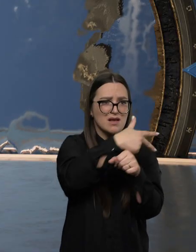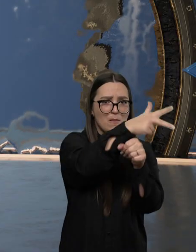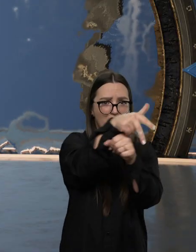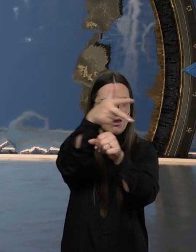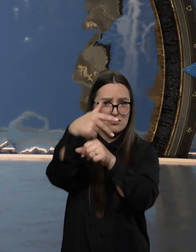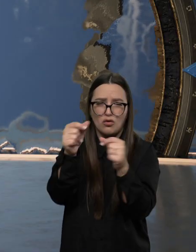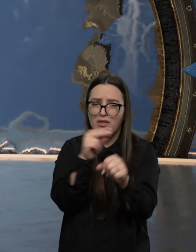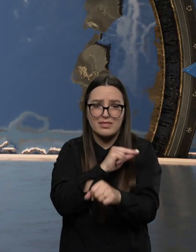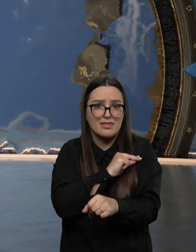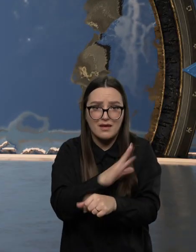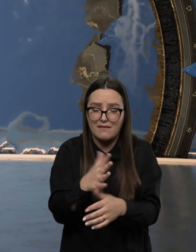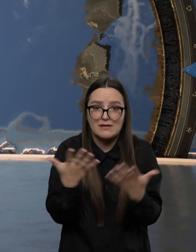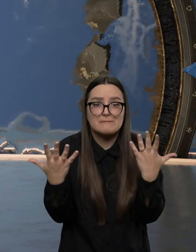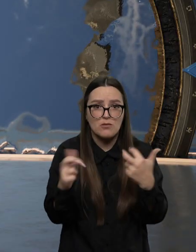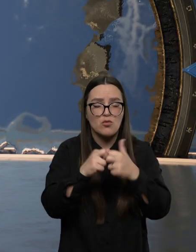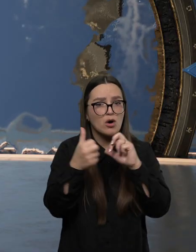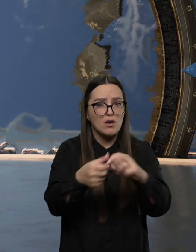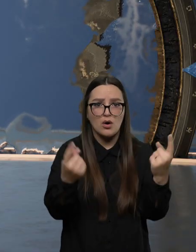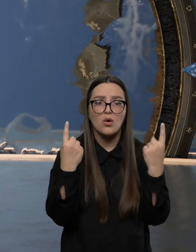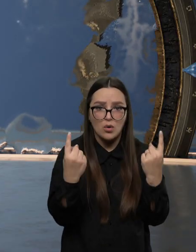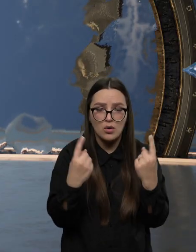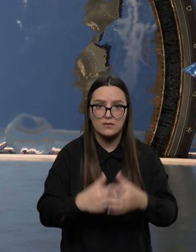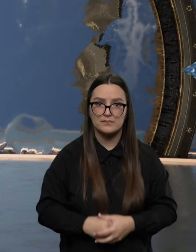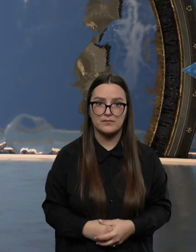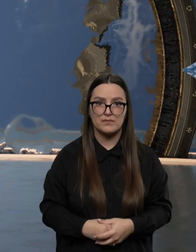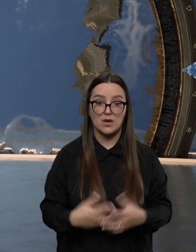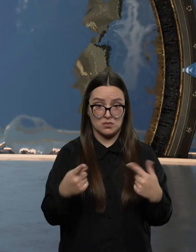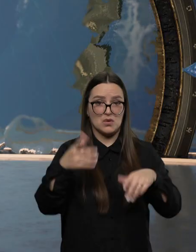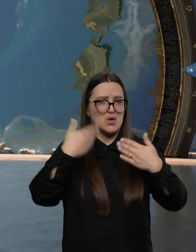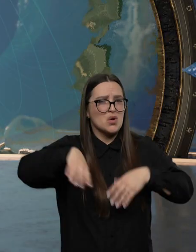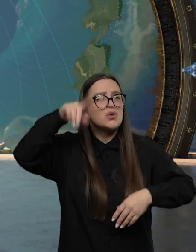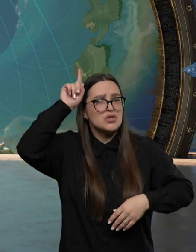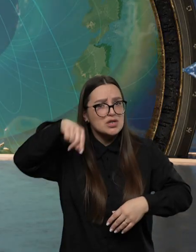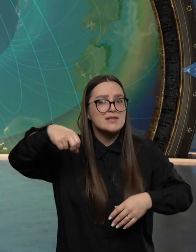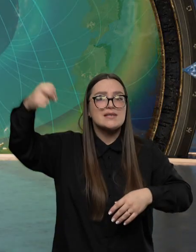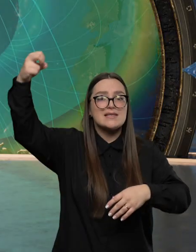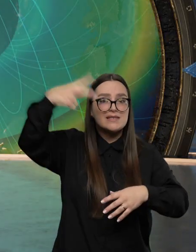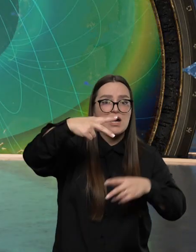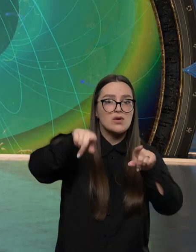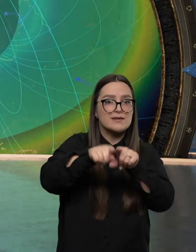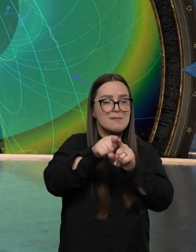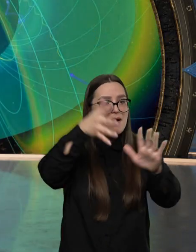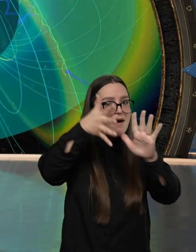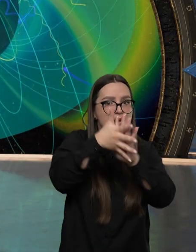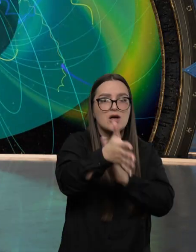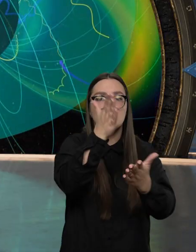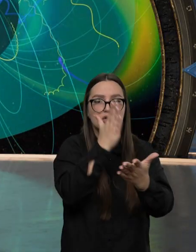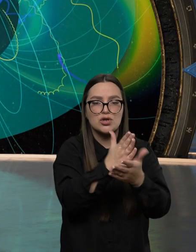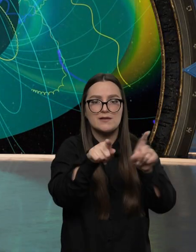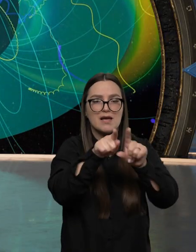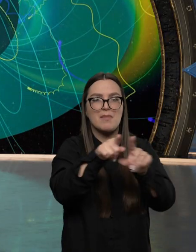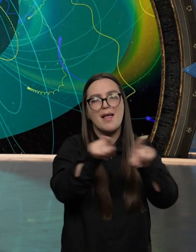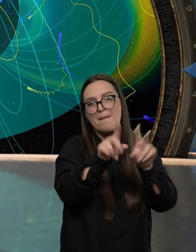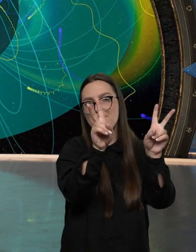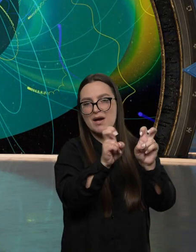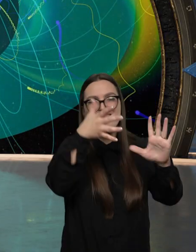palydovai nebeveikti. Tai kai tu jau pradedi žinoti, kad ir pati Saulė skleidžia radiaciją, kad yra radiaciniai